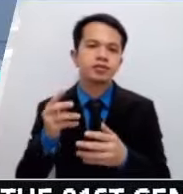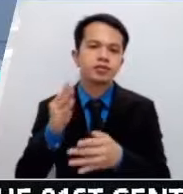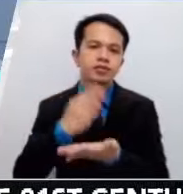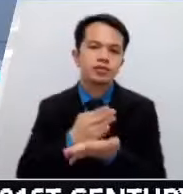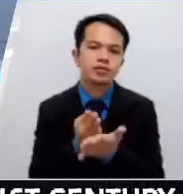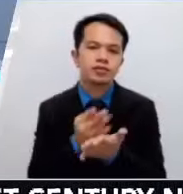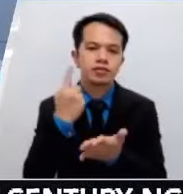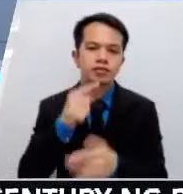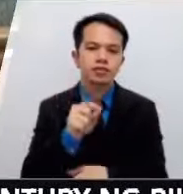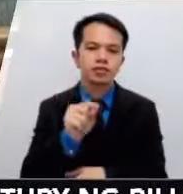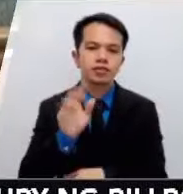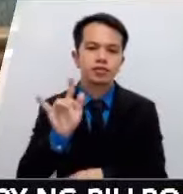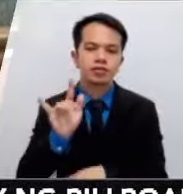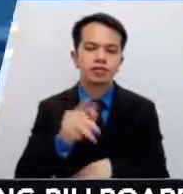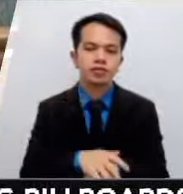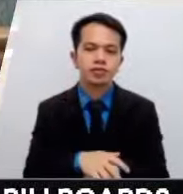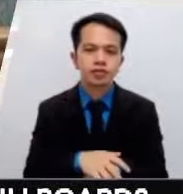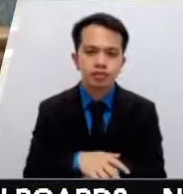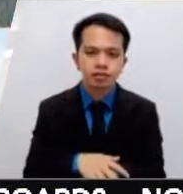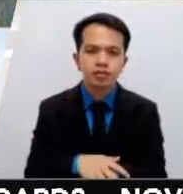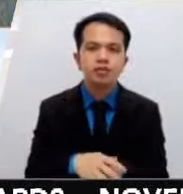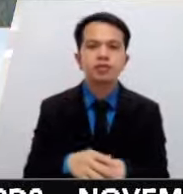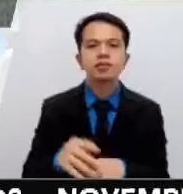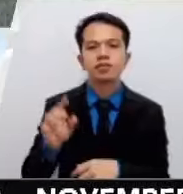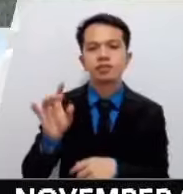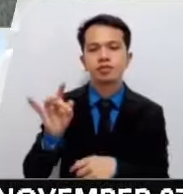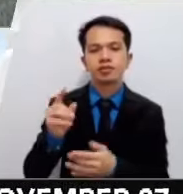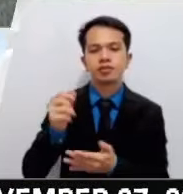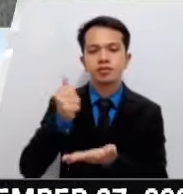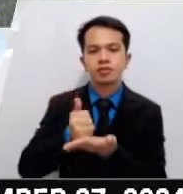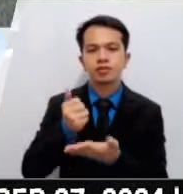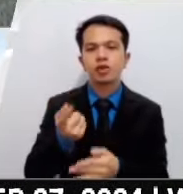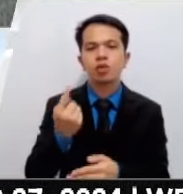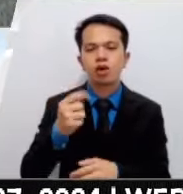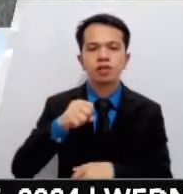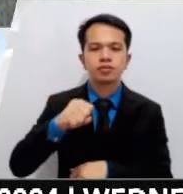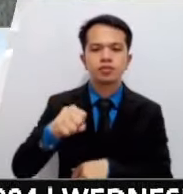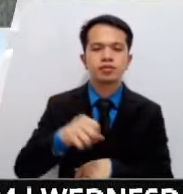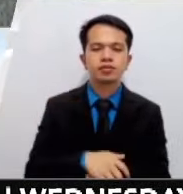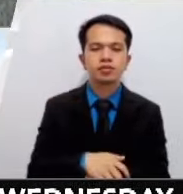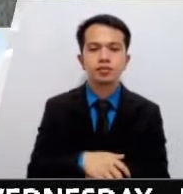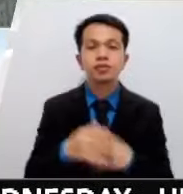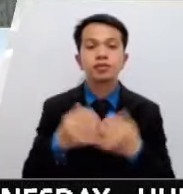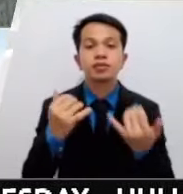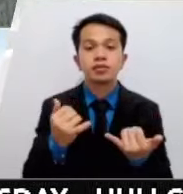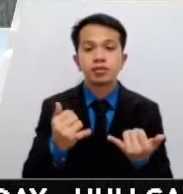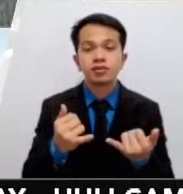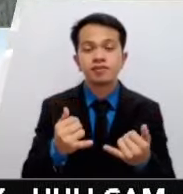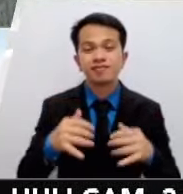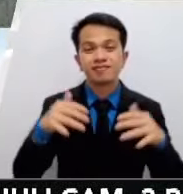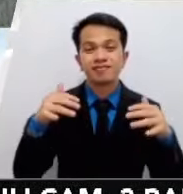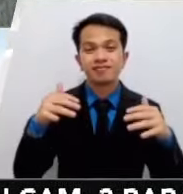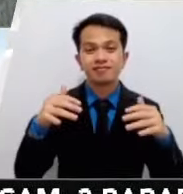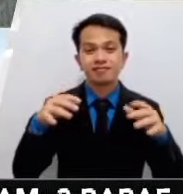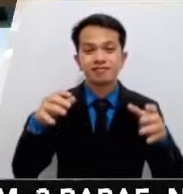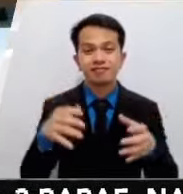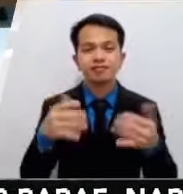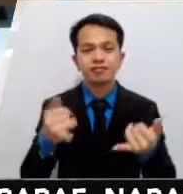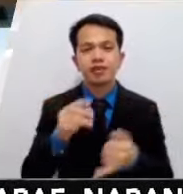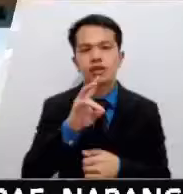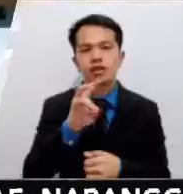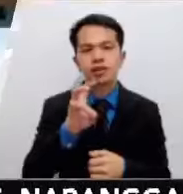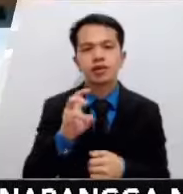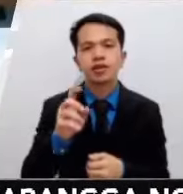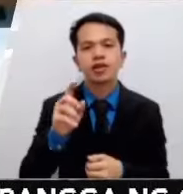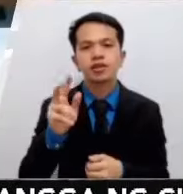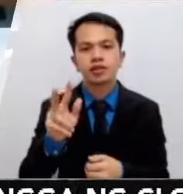2025. 18 ang pabor sa budget at 1 ang nag-abstain. Tulad sa Kamara, 733 million pesos din ang inaprobang